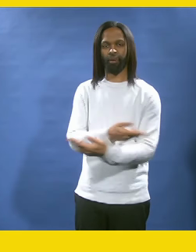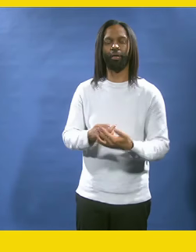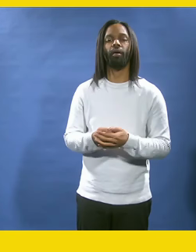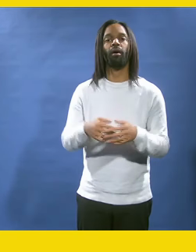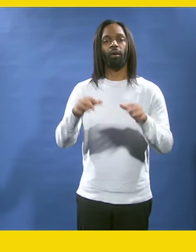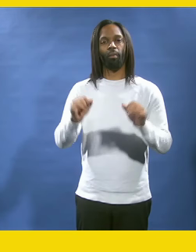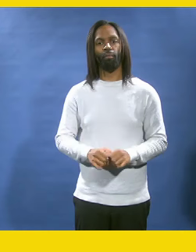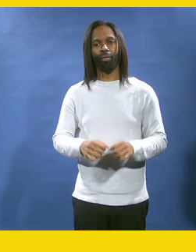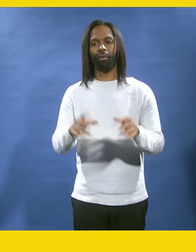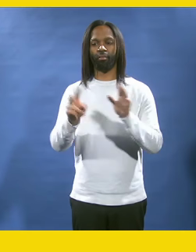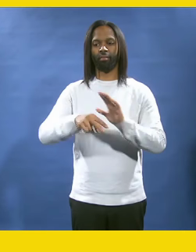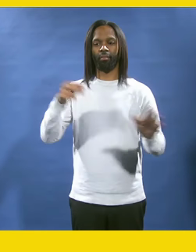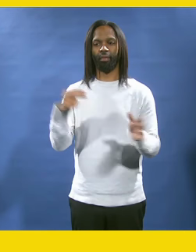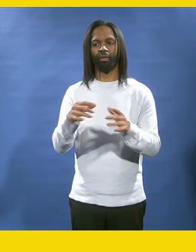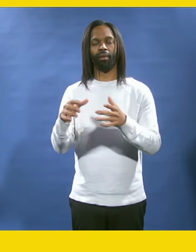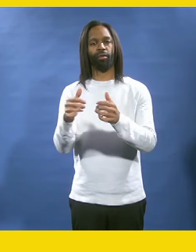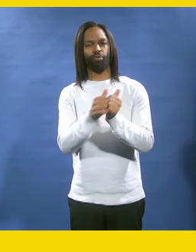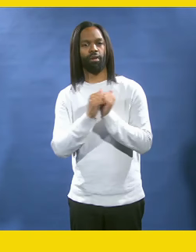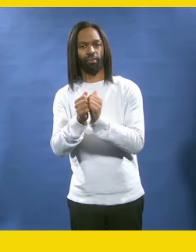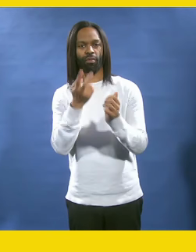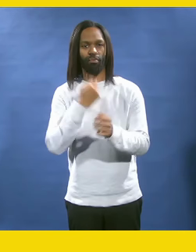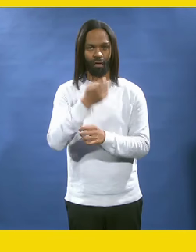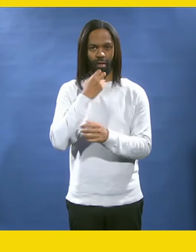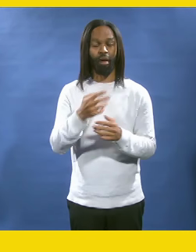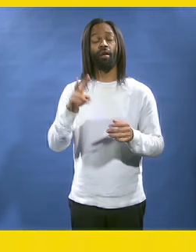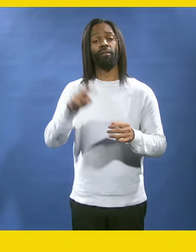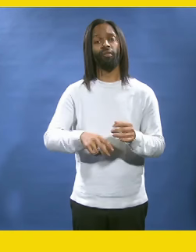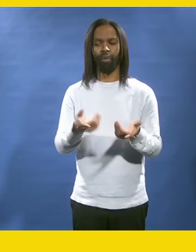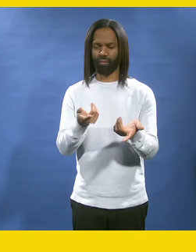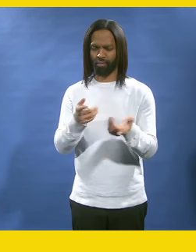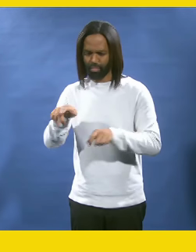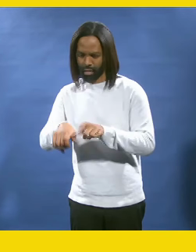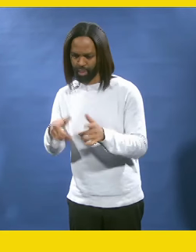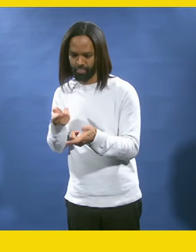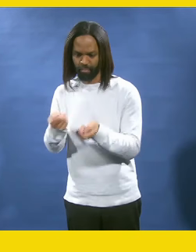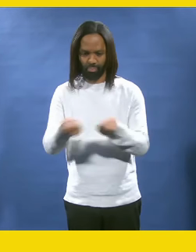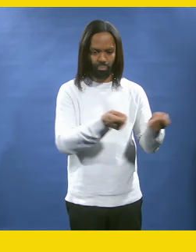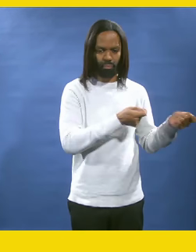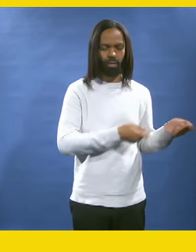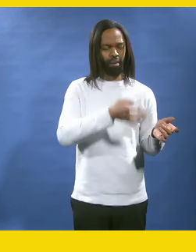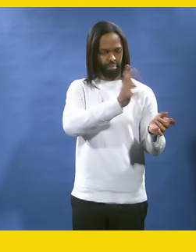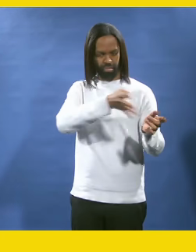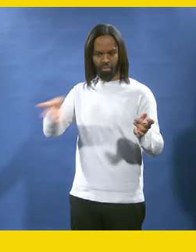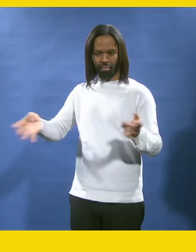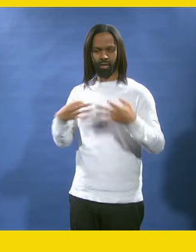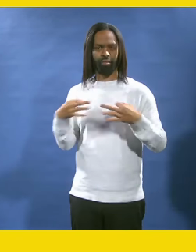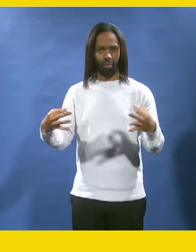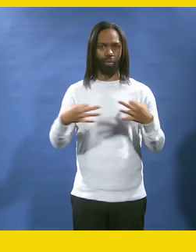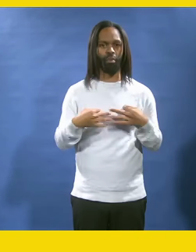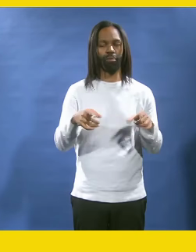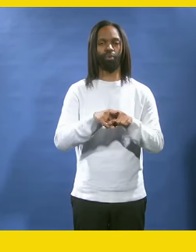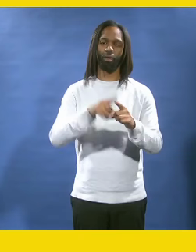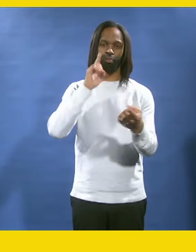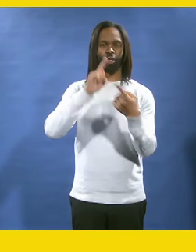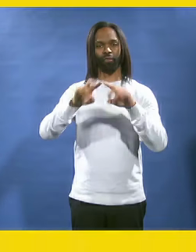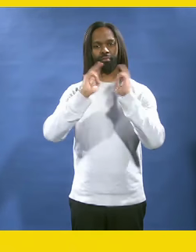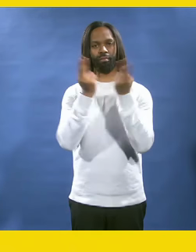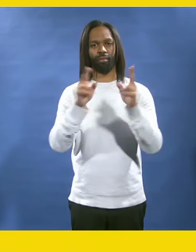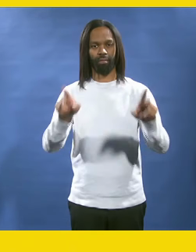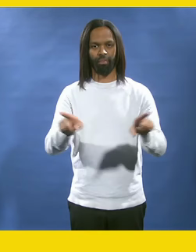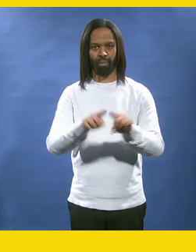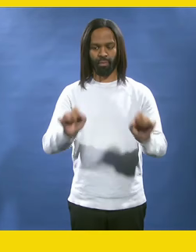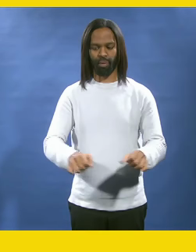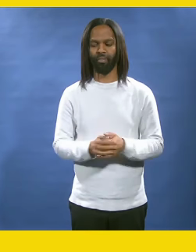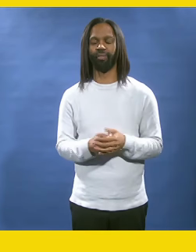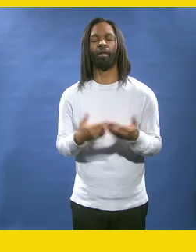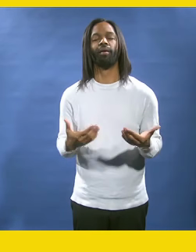citoyennes garantie d'un traitement sans préjugés, impartial envers les personnes et à visée universaliste dans les actions proposées. Nous sommes dans un tournant